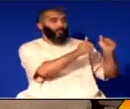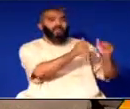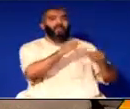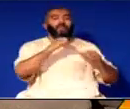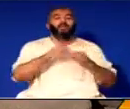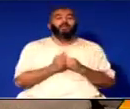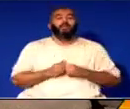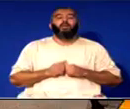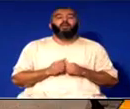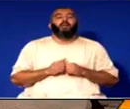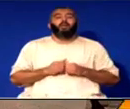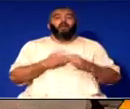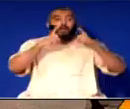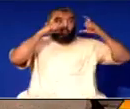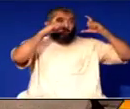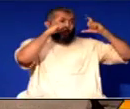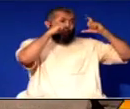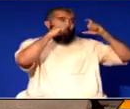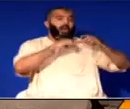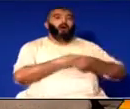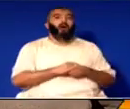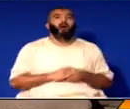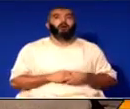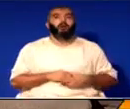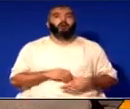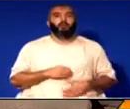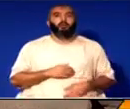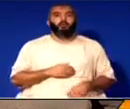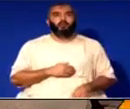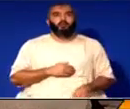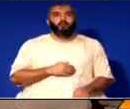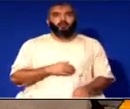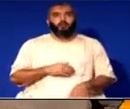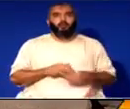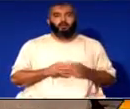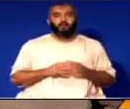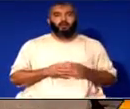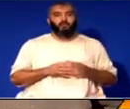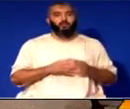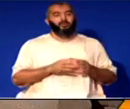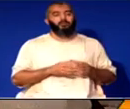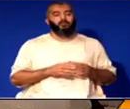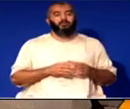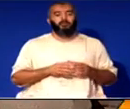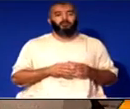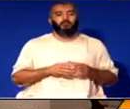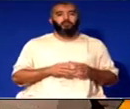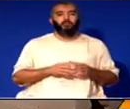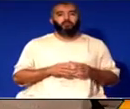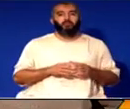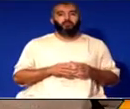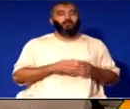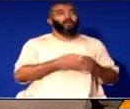تصويره، انا من السيدة ام محمد من ولايه ميلا. نعم. عندي انا وليدي هذا محمد هو